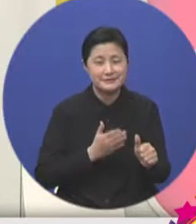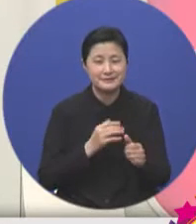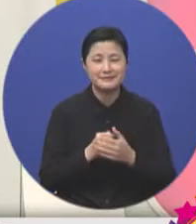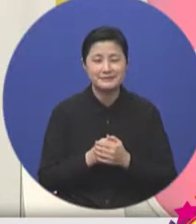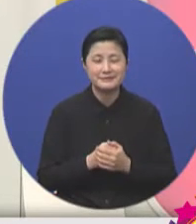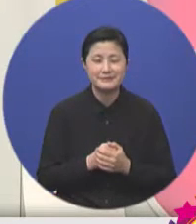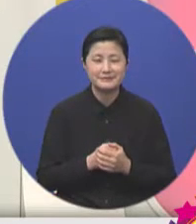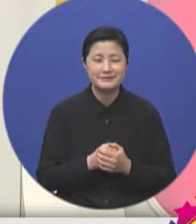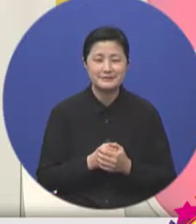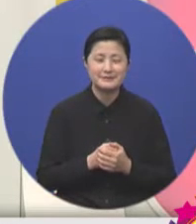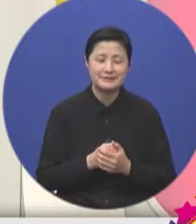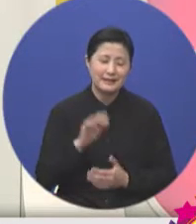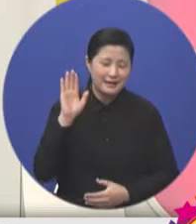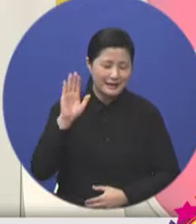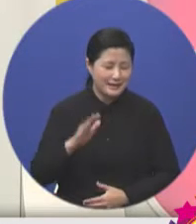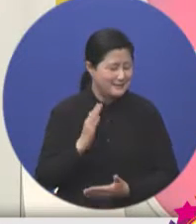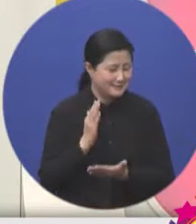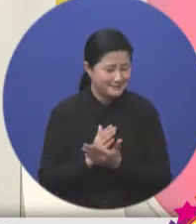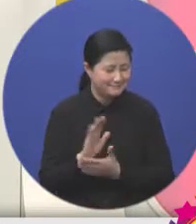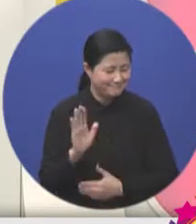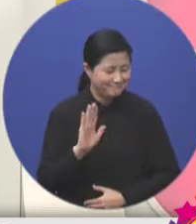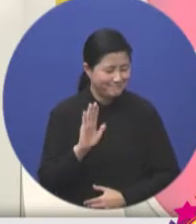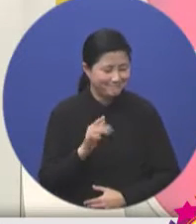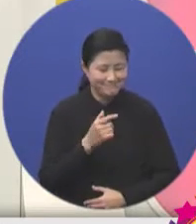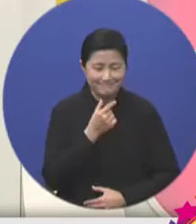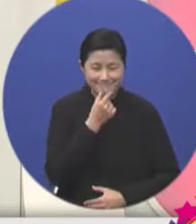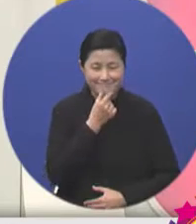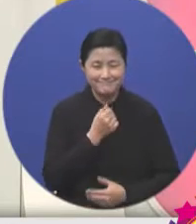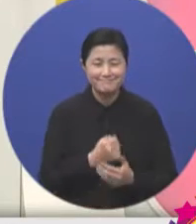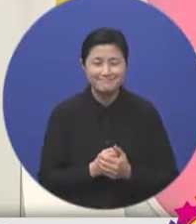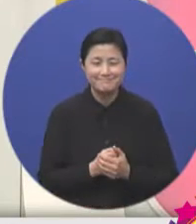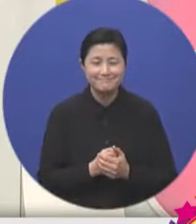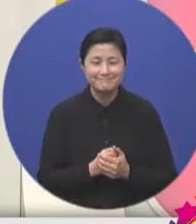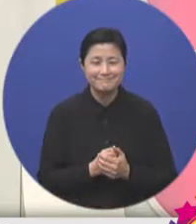통해서. 아유, 안 할래요. 안 할래요. 안 할래요.